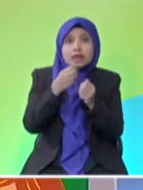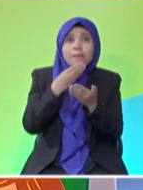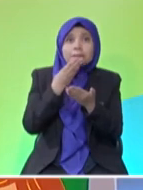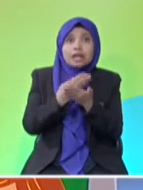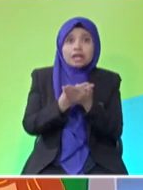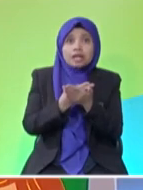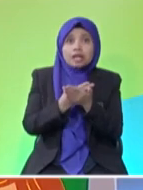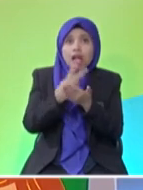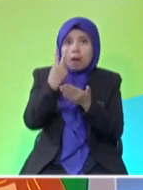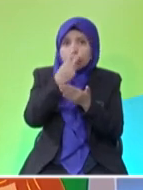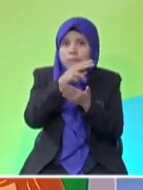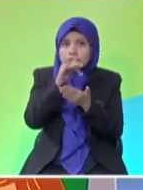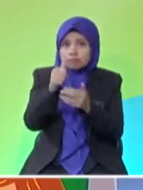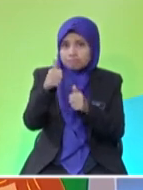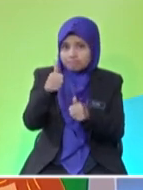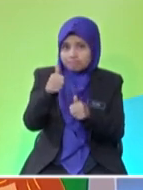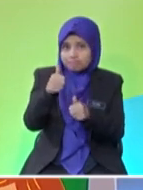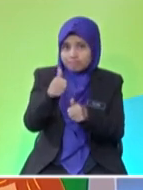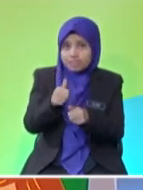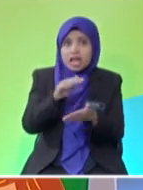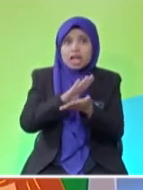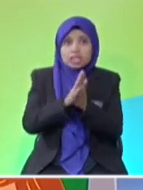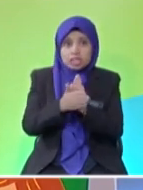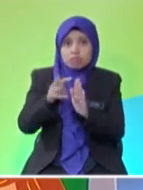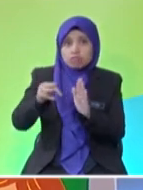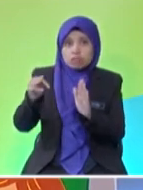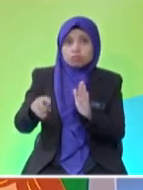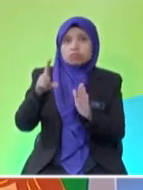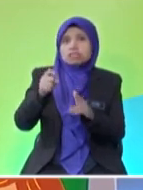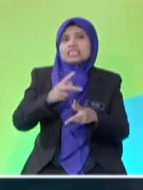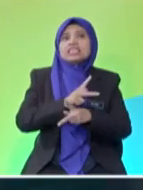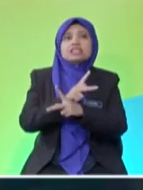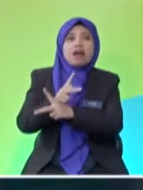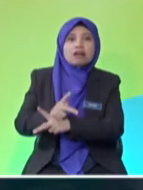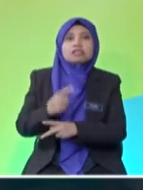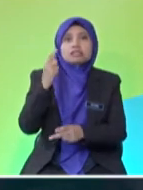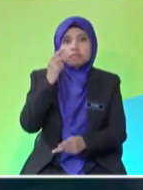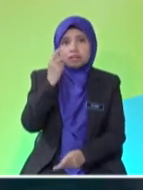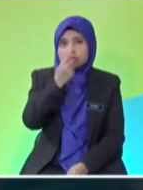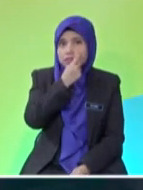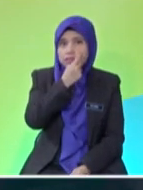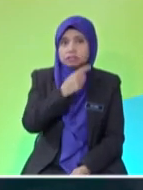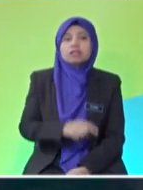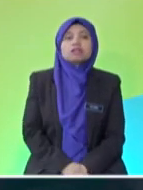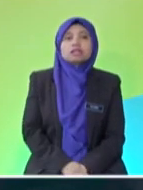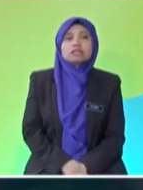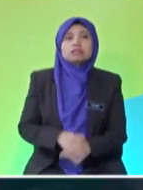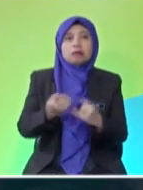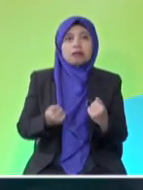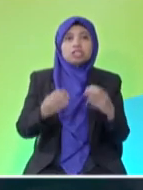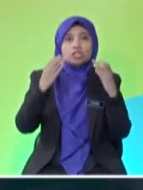materinya dalam keadaan yang bagus jadi murid-murid juga perlu menjaga diri tersebut Oke viral nampaknya Saya tidak Terangkan juga